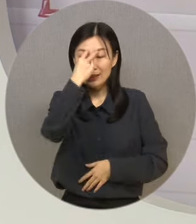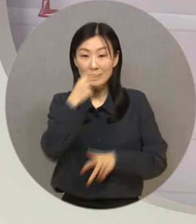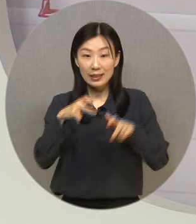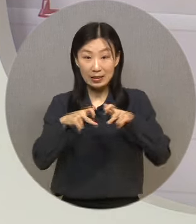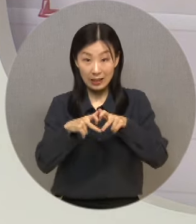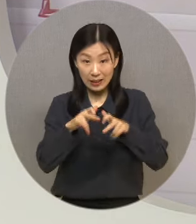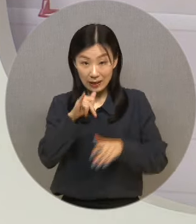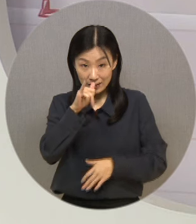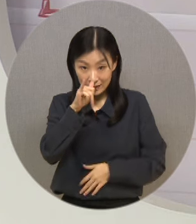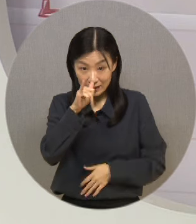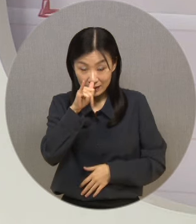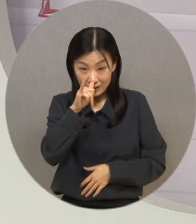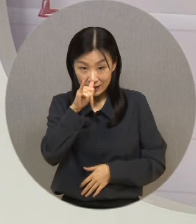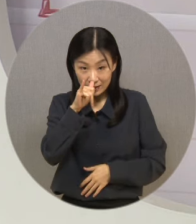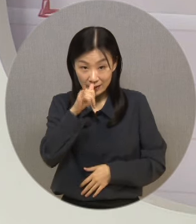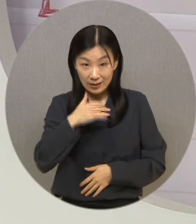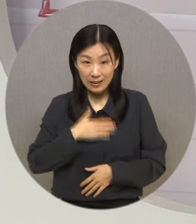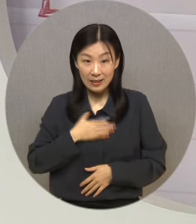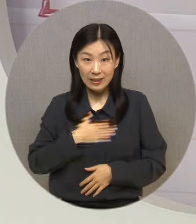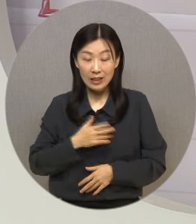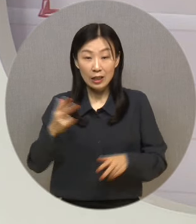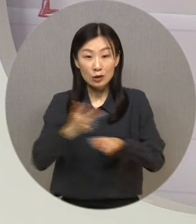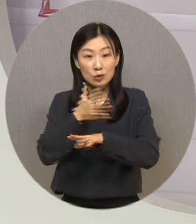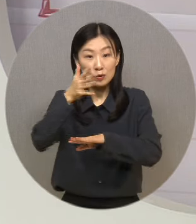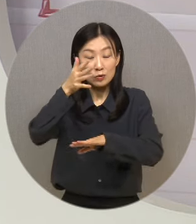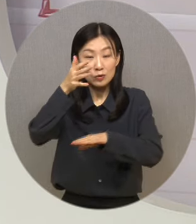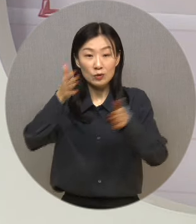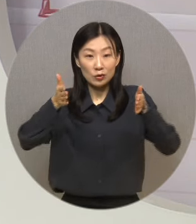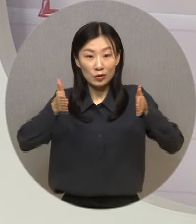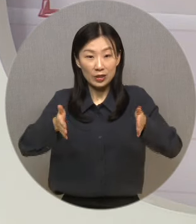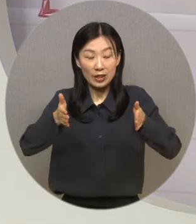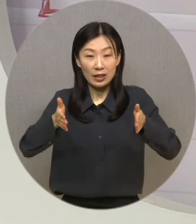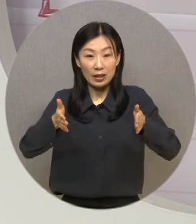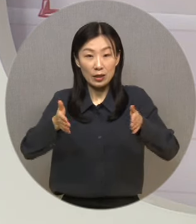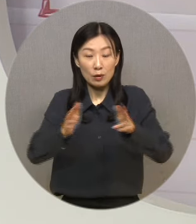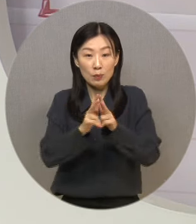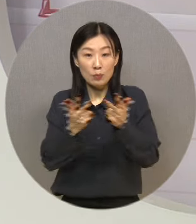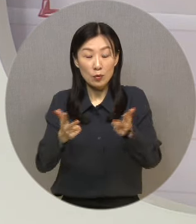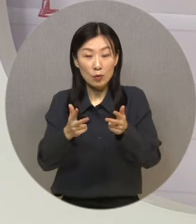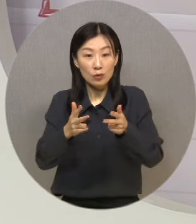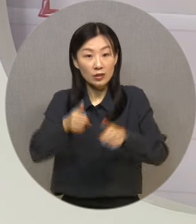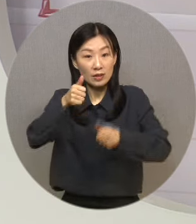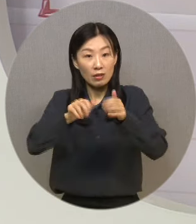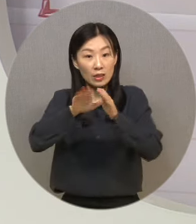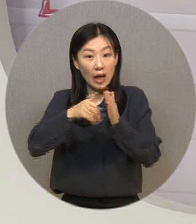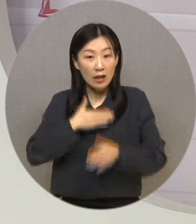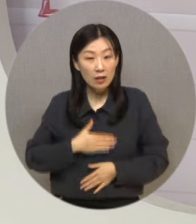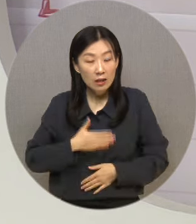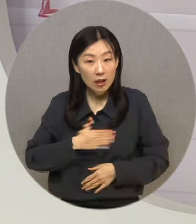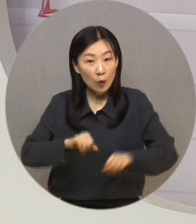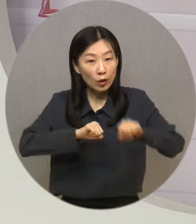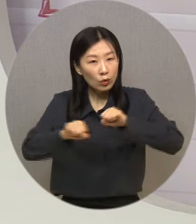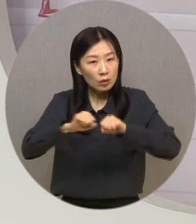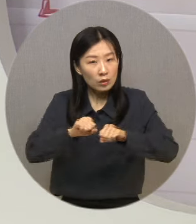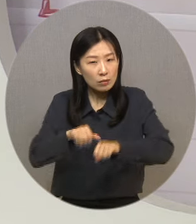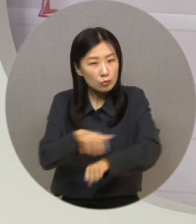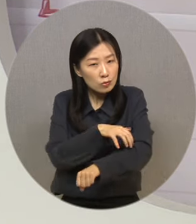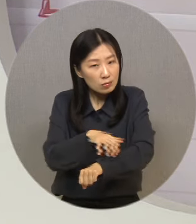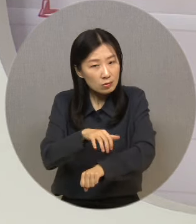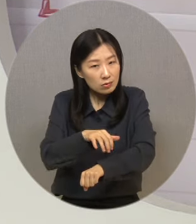들었습니다. 주간 본선 때 알게 됐습니다만은 활동하시는 데는 큰 불편이 어떻게